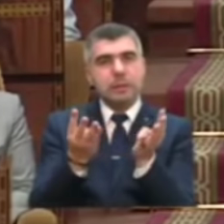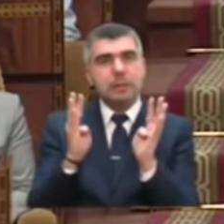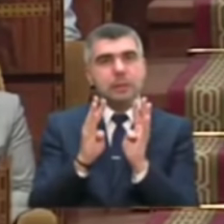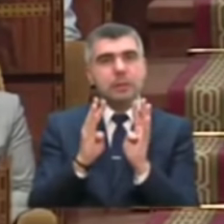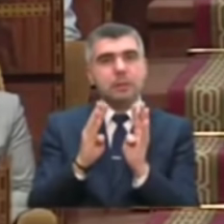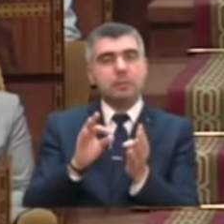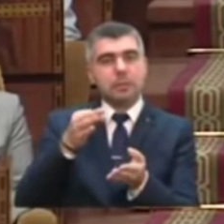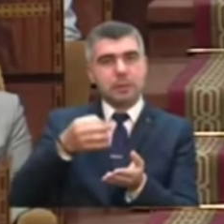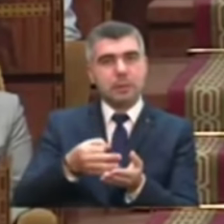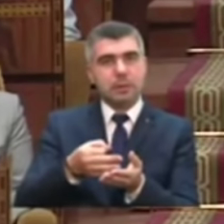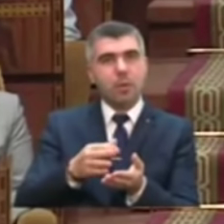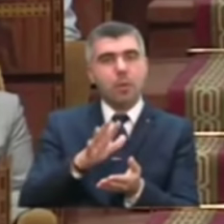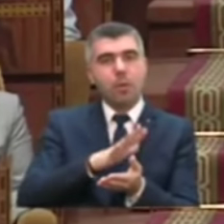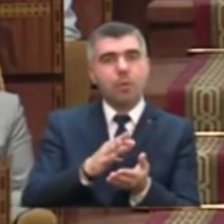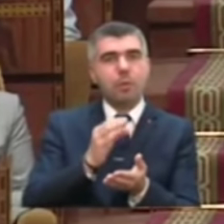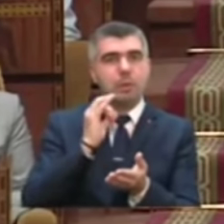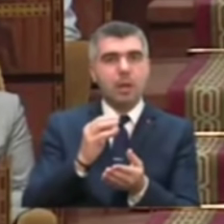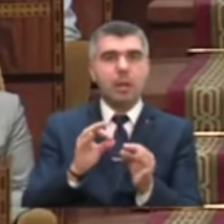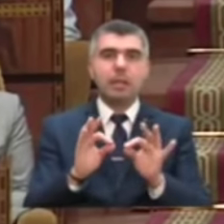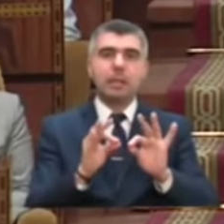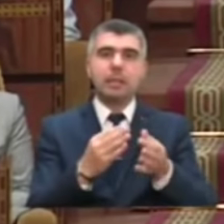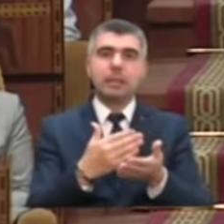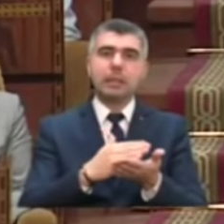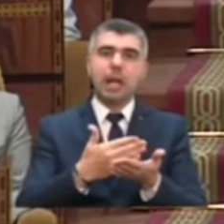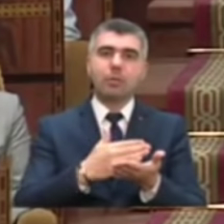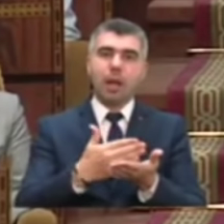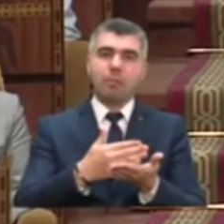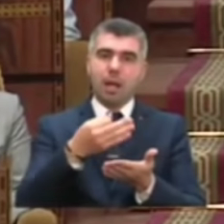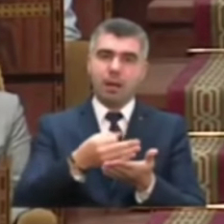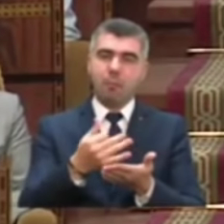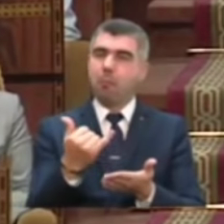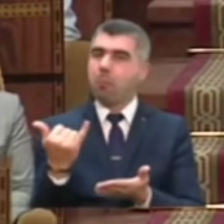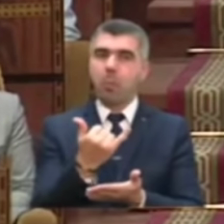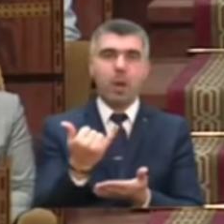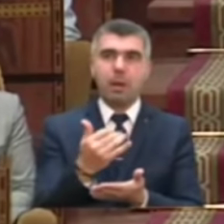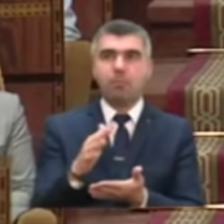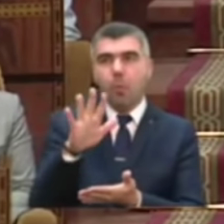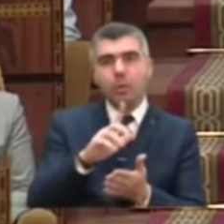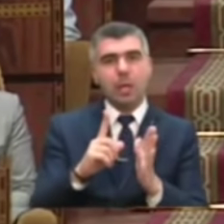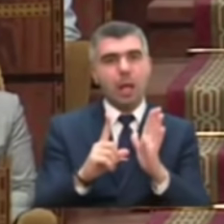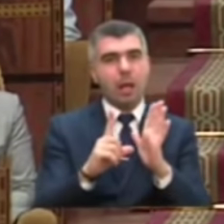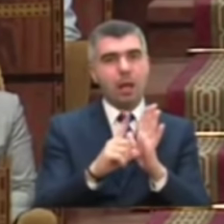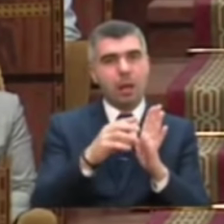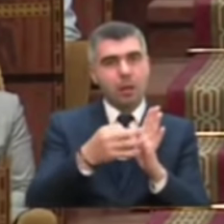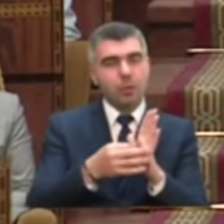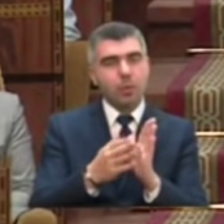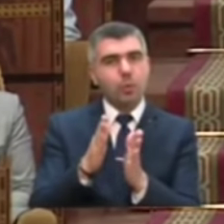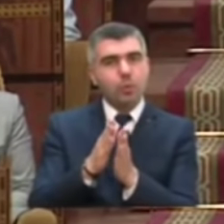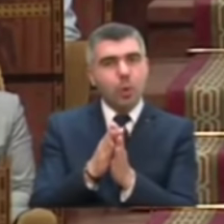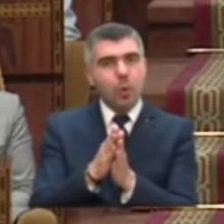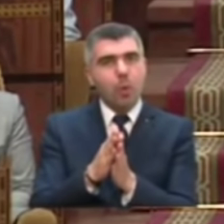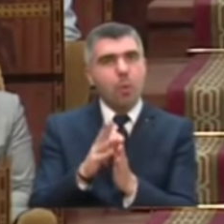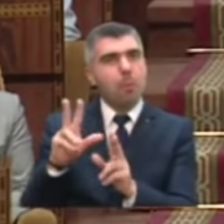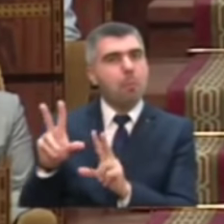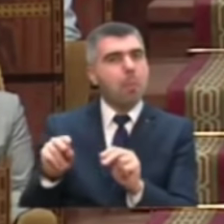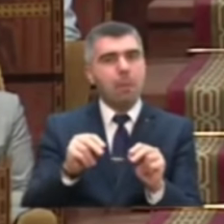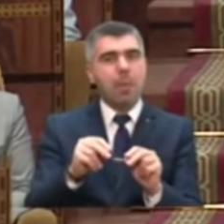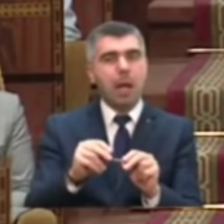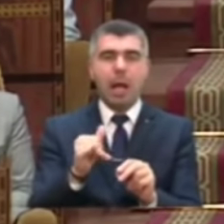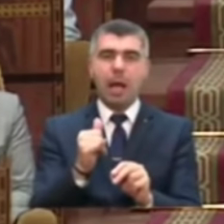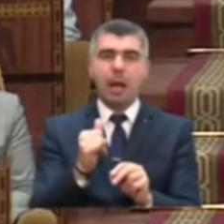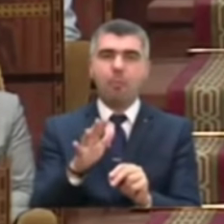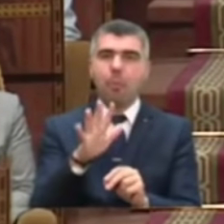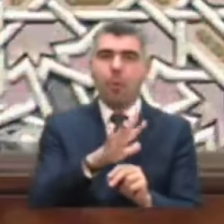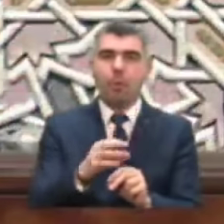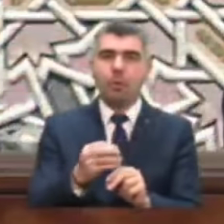يعني آليات الترجمة، وهذا حق مشروع لجميع المغاربة الأمازيغ والعرب ونحن أمة واحدة. شكرا سيد